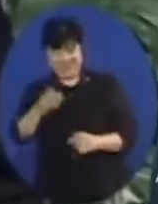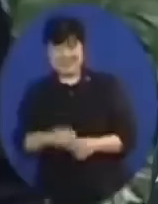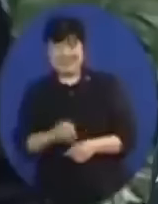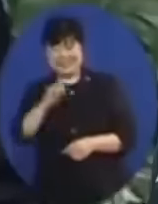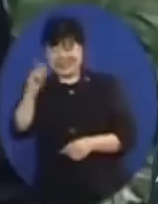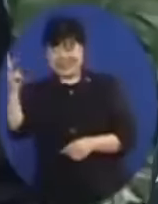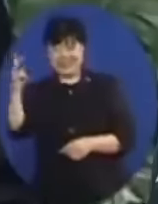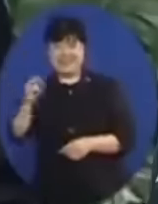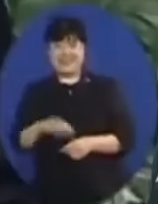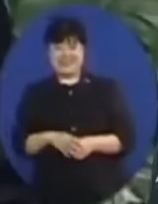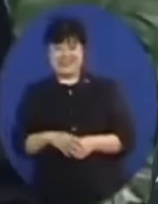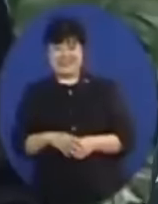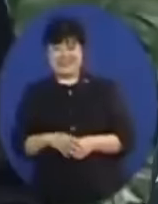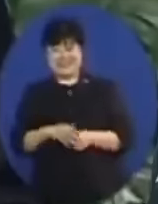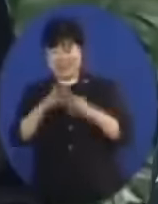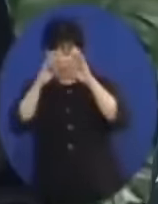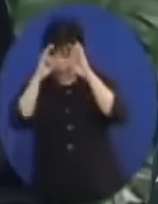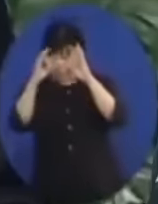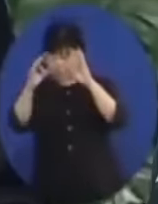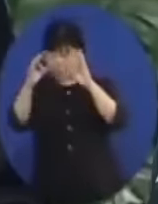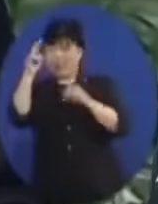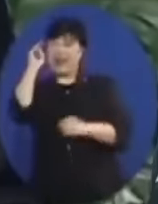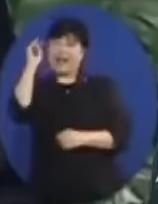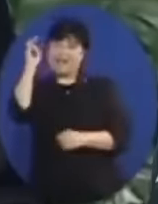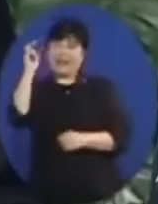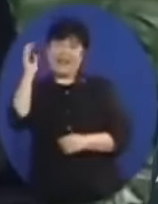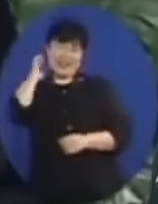텔레비 보고 계실 겁니다.